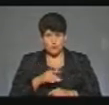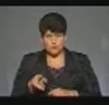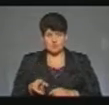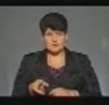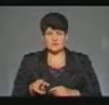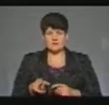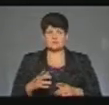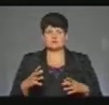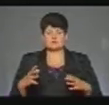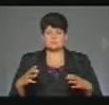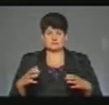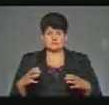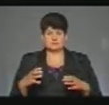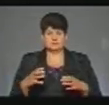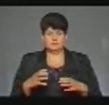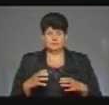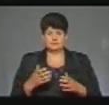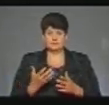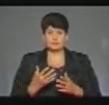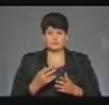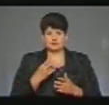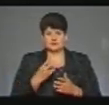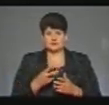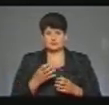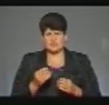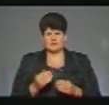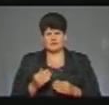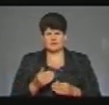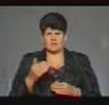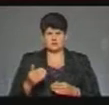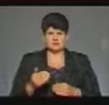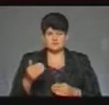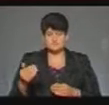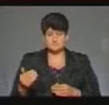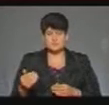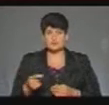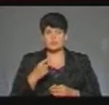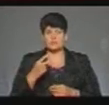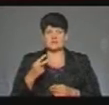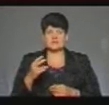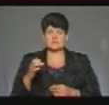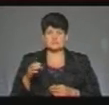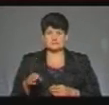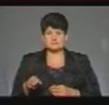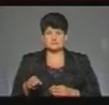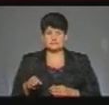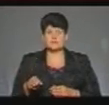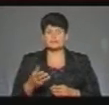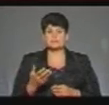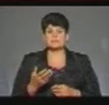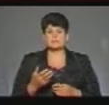терен скорочувався. Тобто, якщо купнути в століття, то це ще далі на захід. Наразі ми говоримо про 20 століття. І далі,